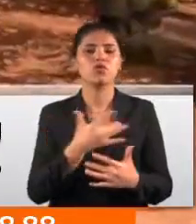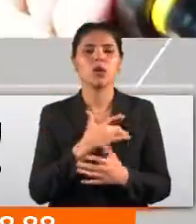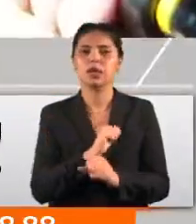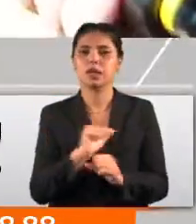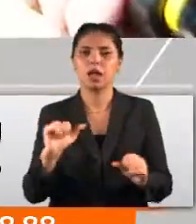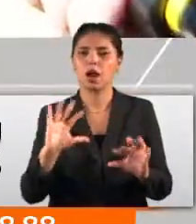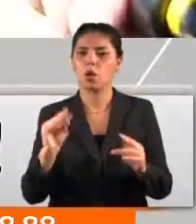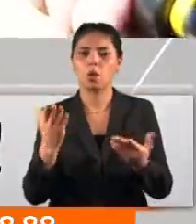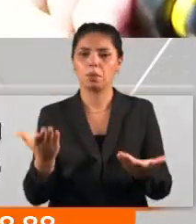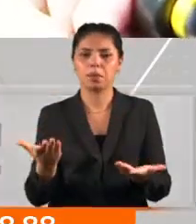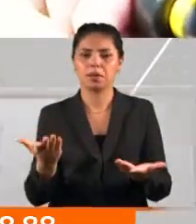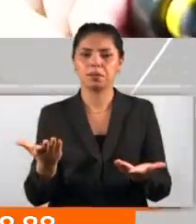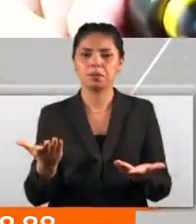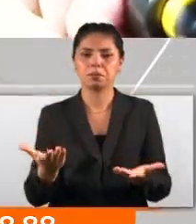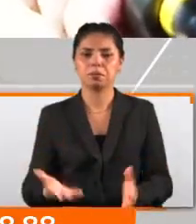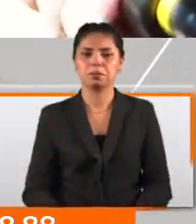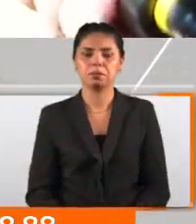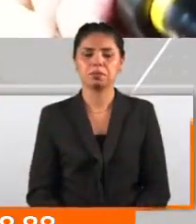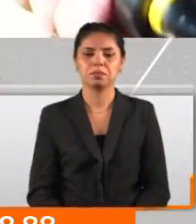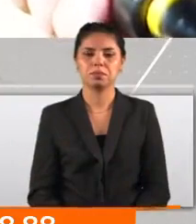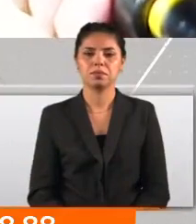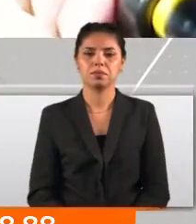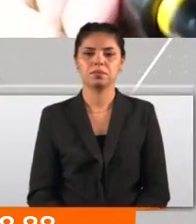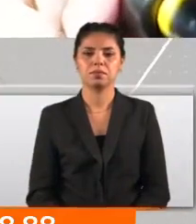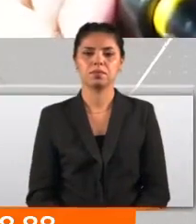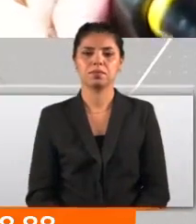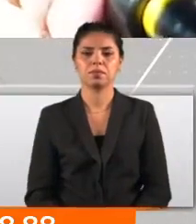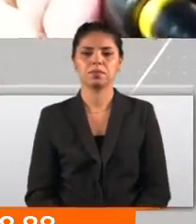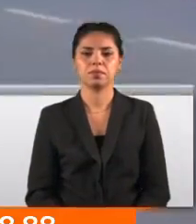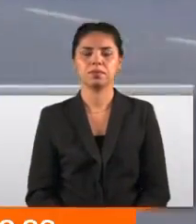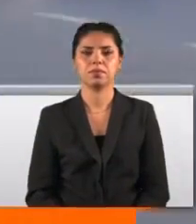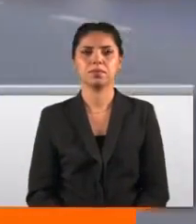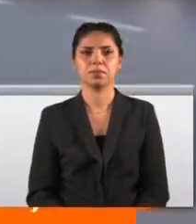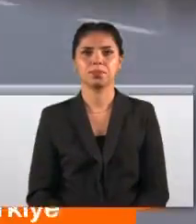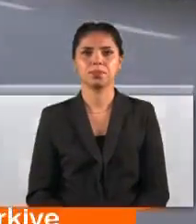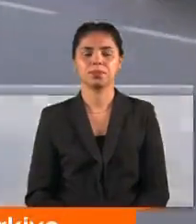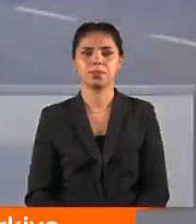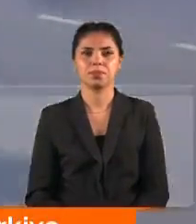olabiliyor arabaya geldiğinde Çakmak patlamıştı Yani biz de arabada olabilirdik yani veya çocuk da olabilirdi